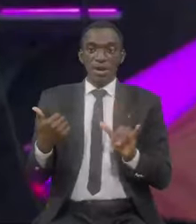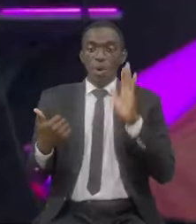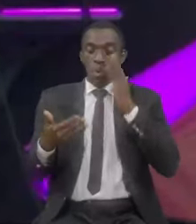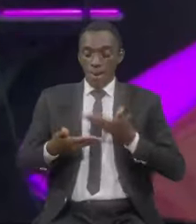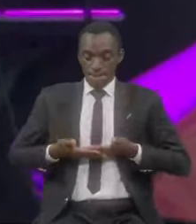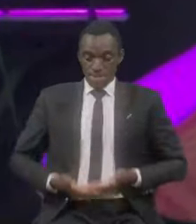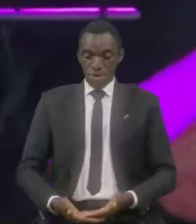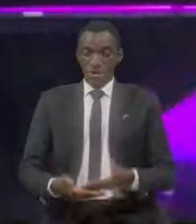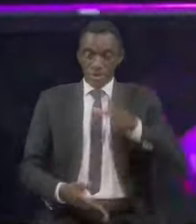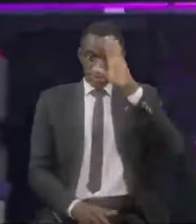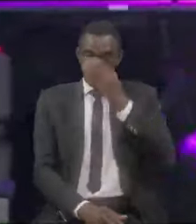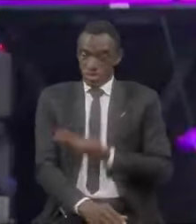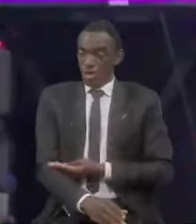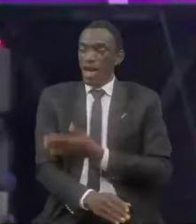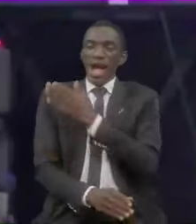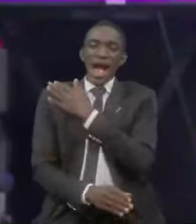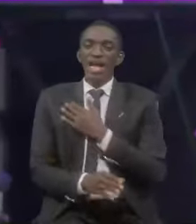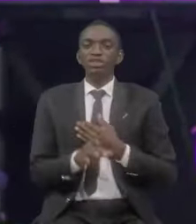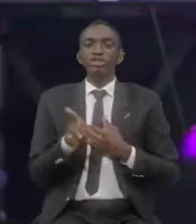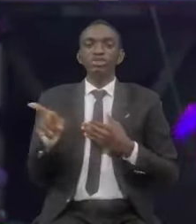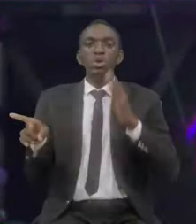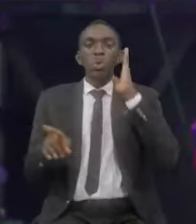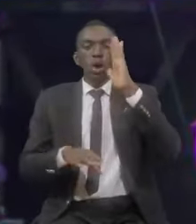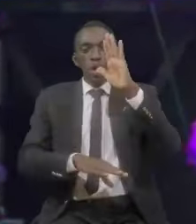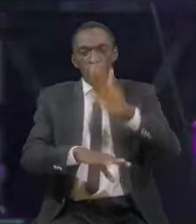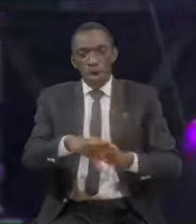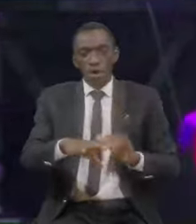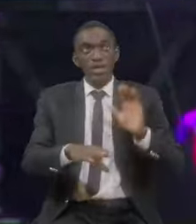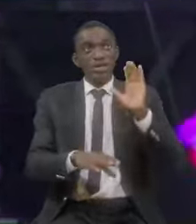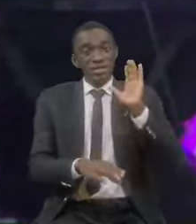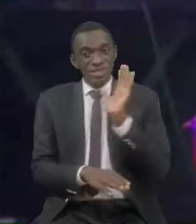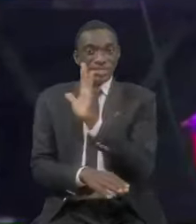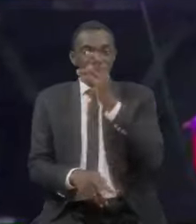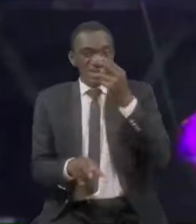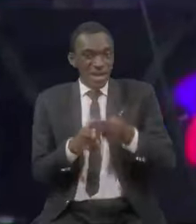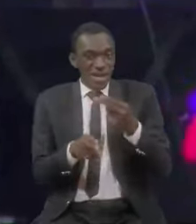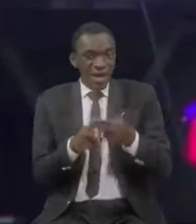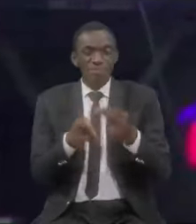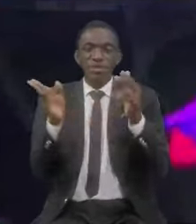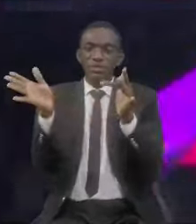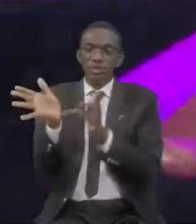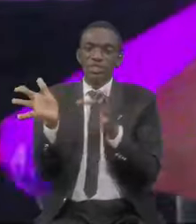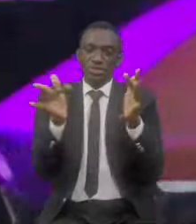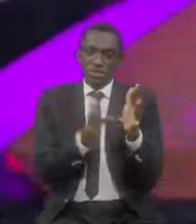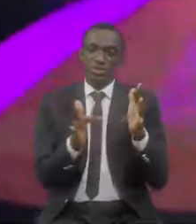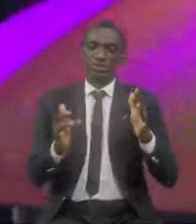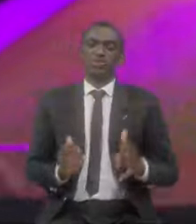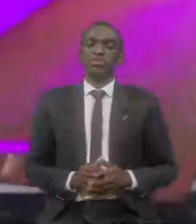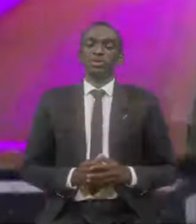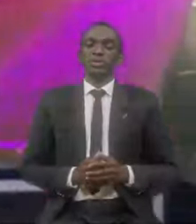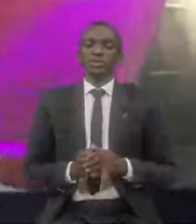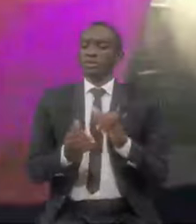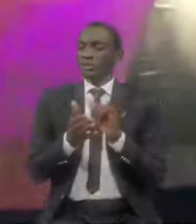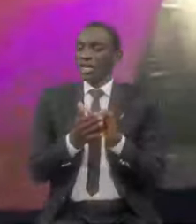Et tu lui donneras le nom de Jésus. Ce nom